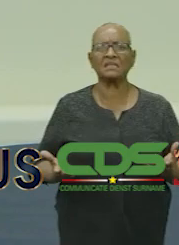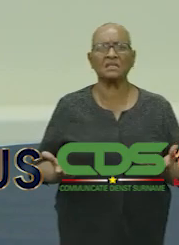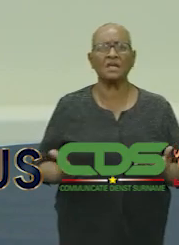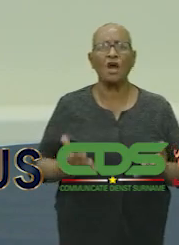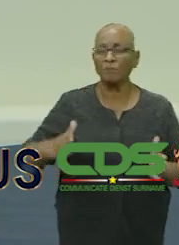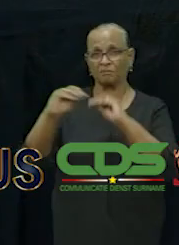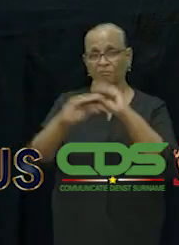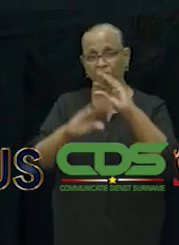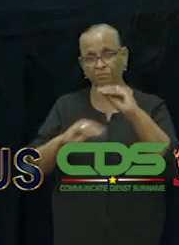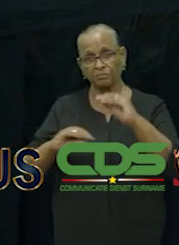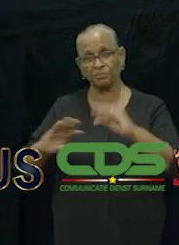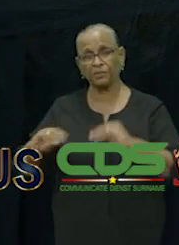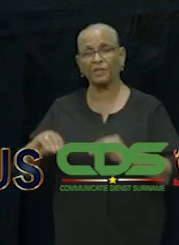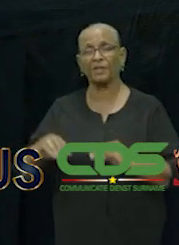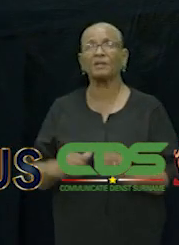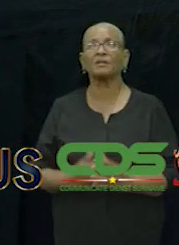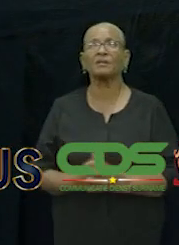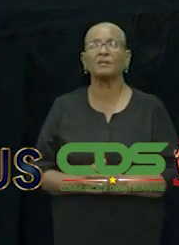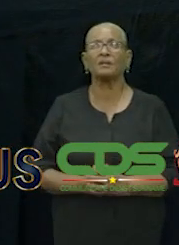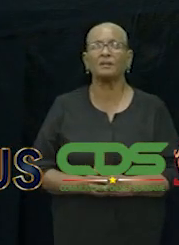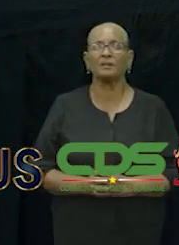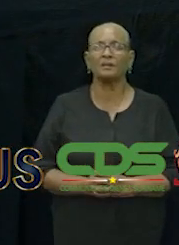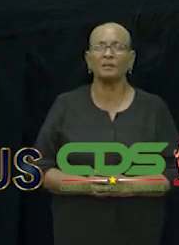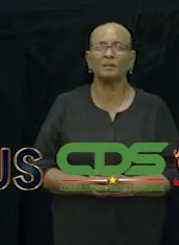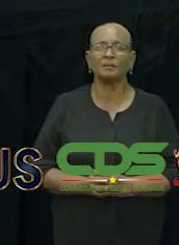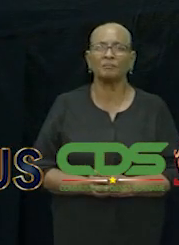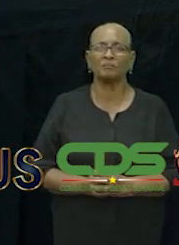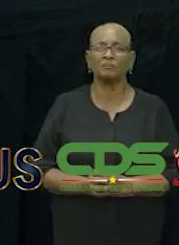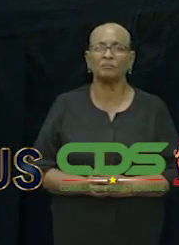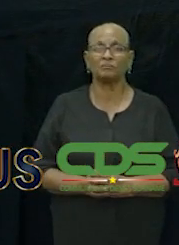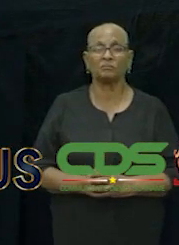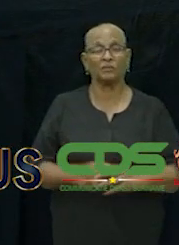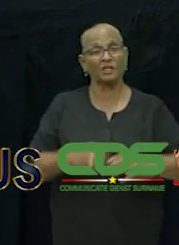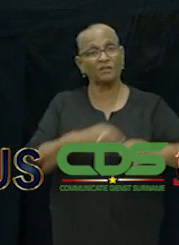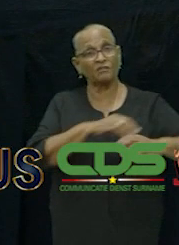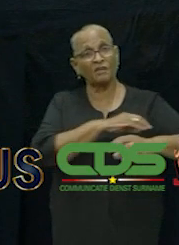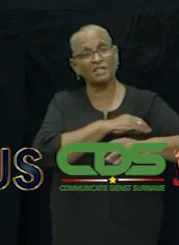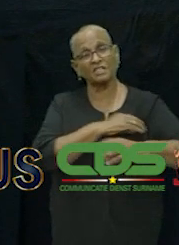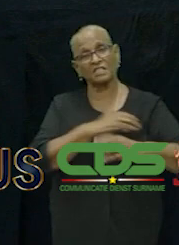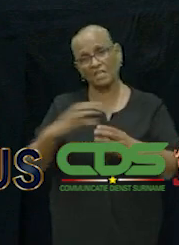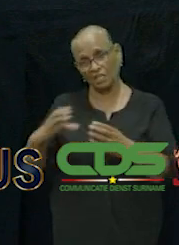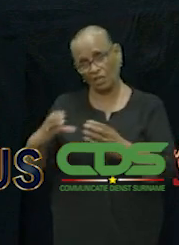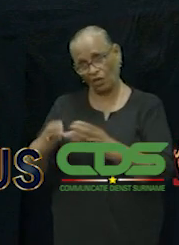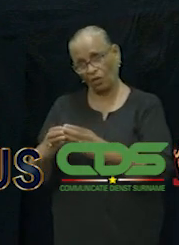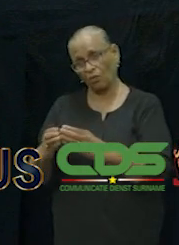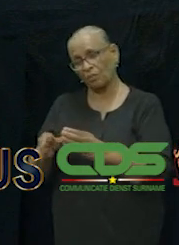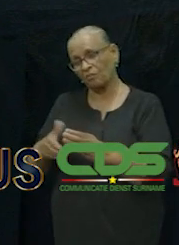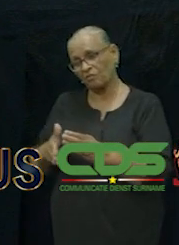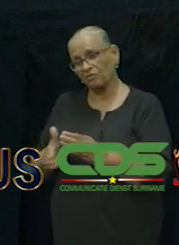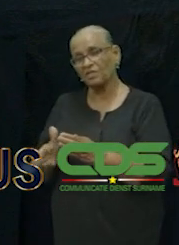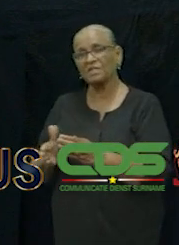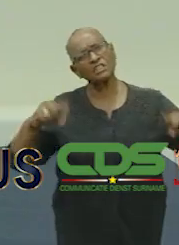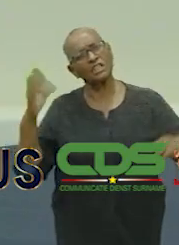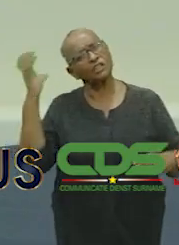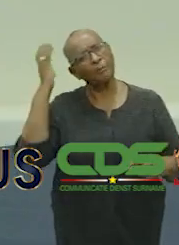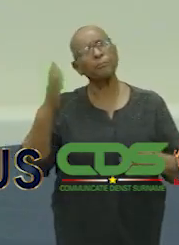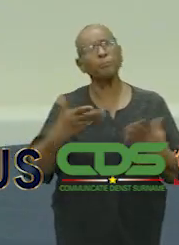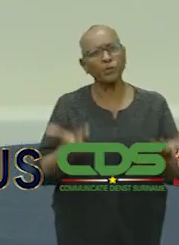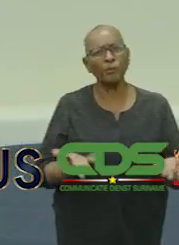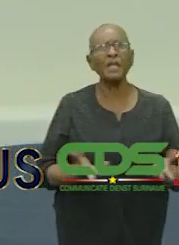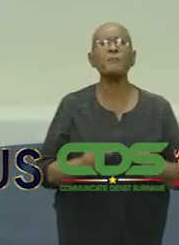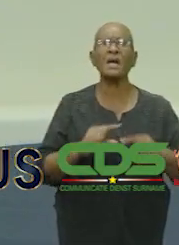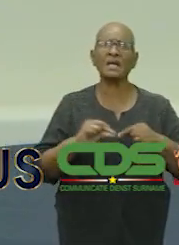het niet doet. Achterstallig onderhoud, tekort aan water, noem maar op, alle zaken die je zo op een rij kunt